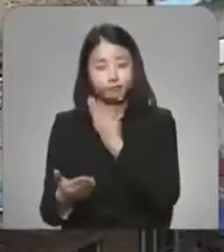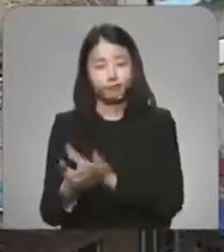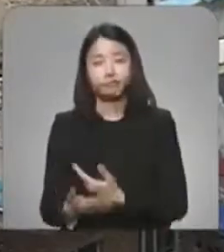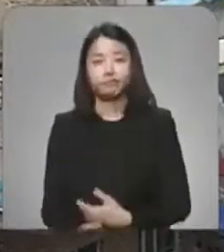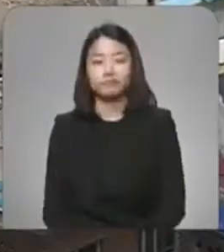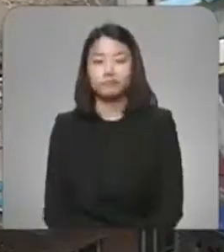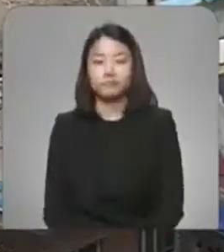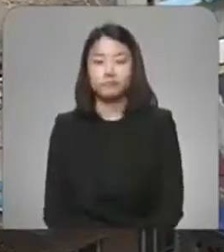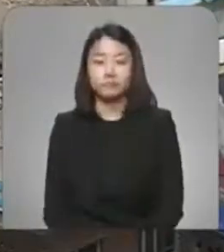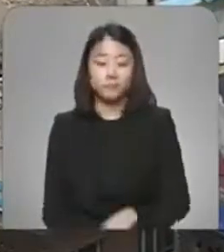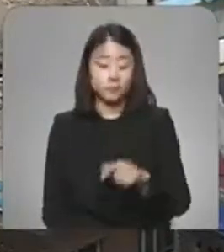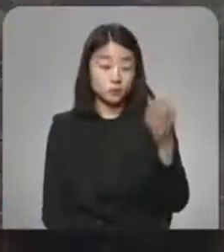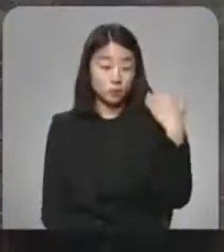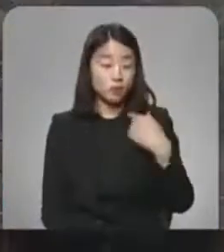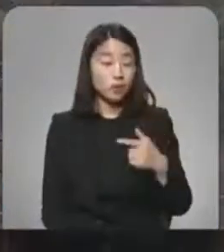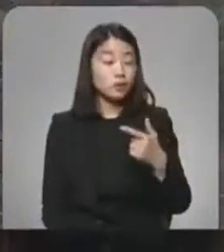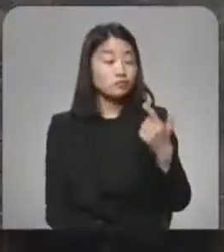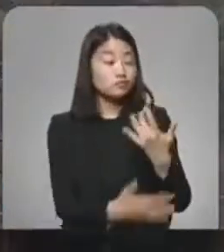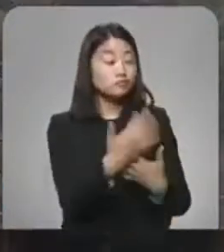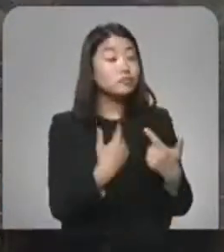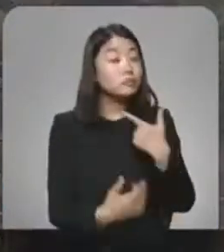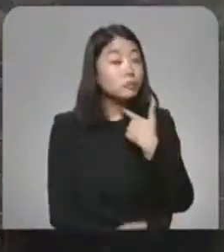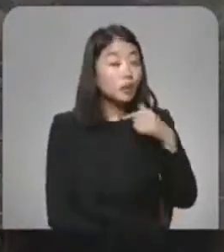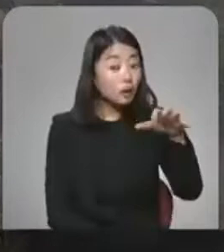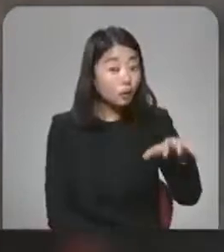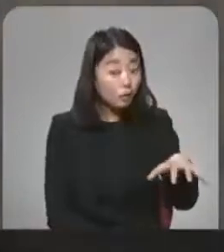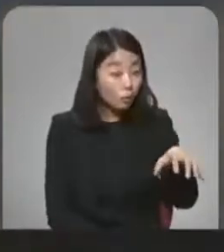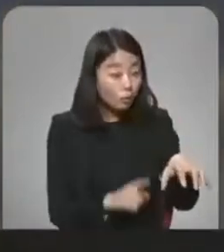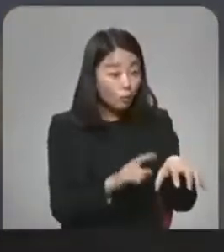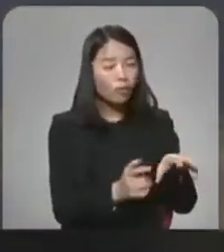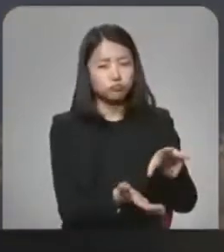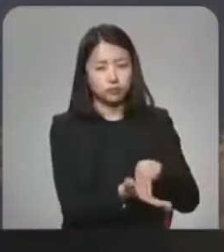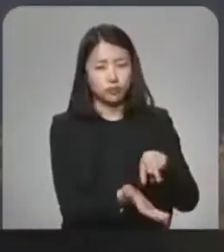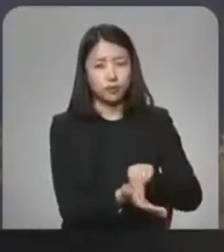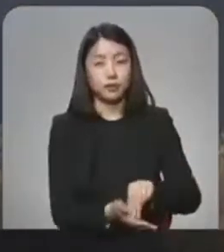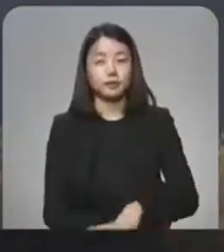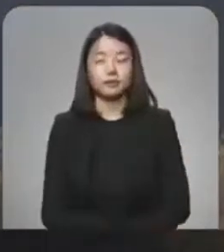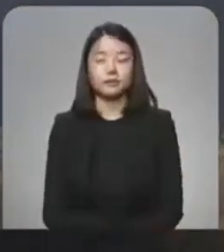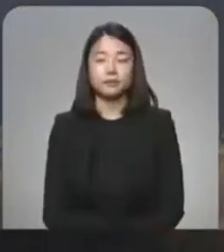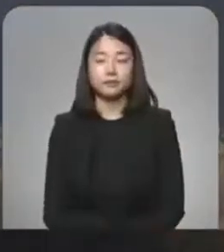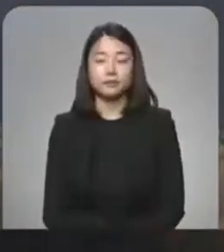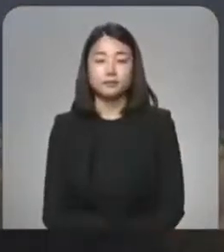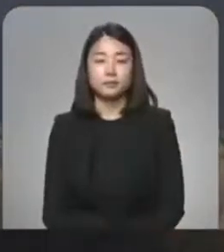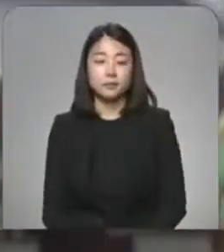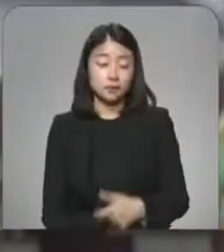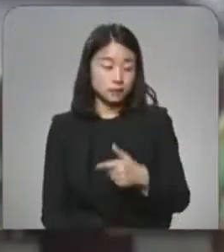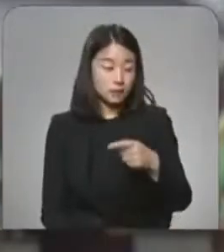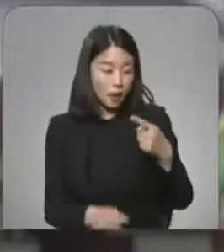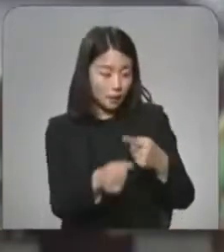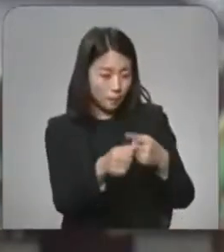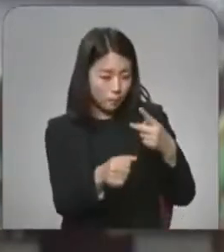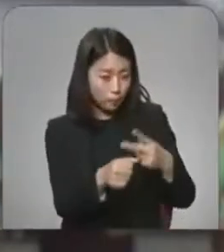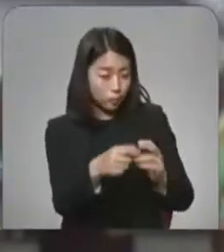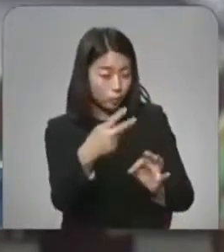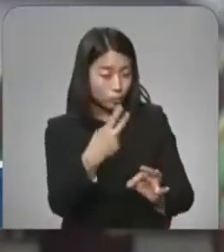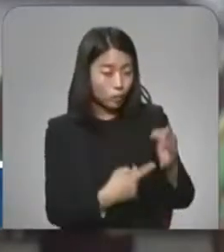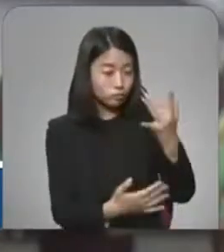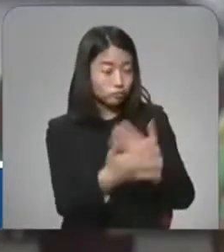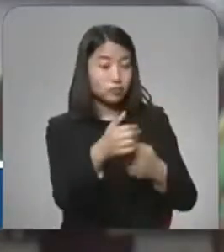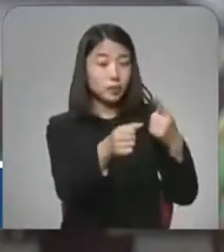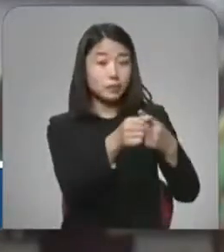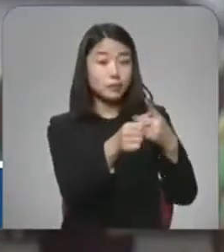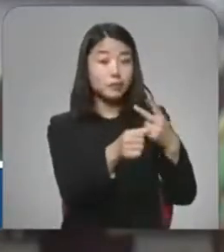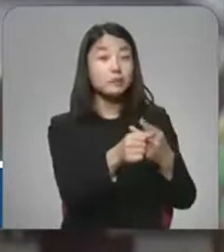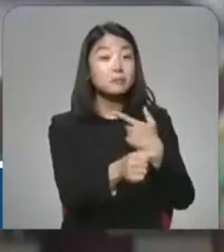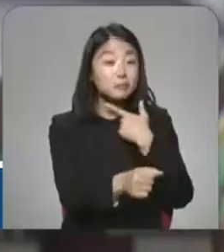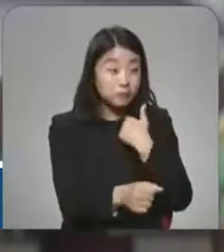거론됩니다. 산불 등 재난재해 증가도 새로운 도시 문제가 되고 있습니다. 최근 두 번의 큰 산불로 인해 동해시가 산불에